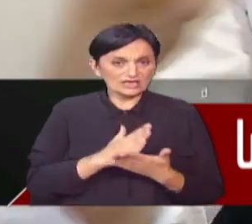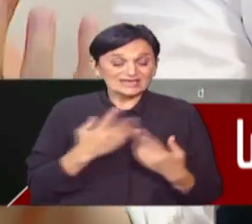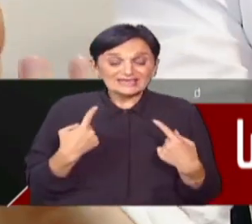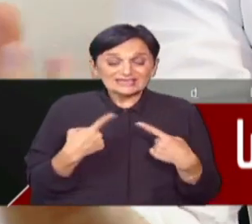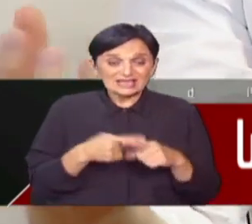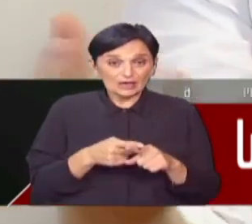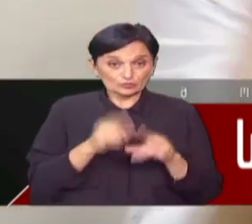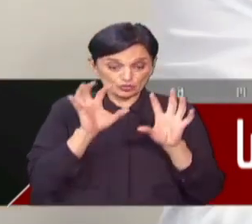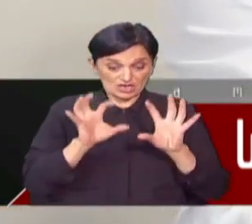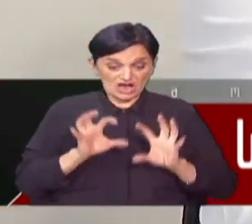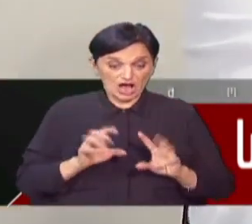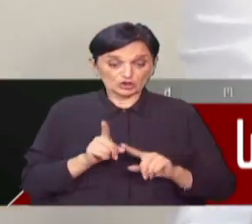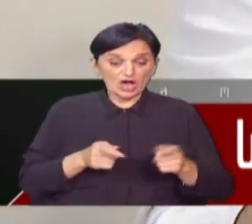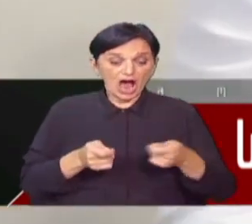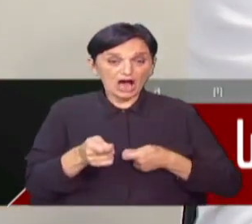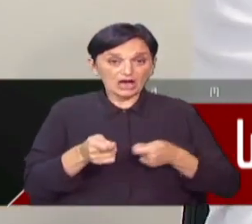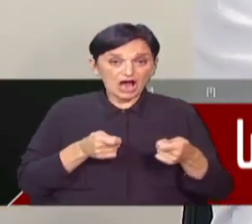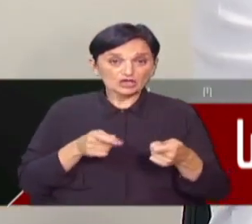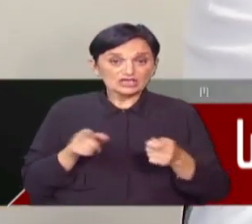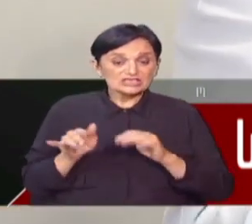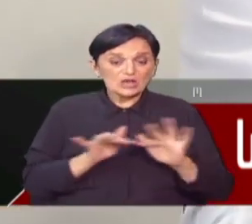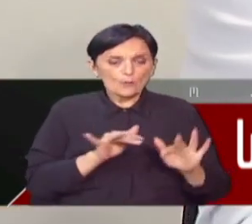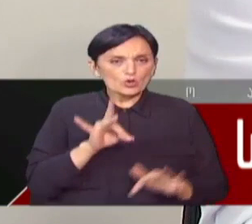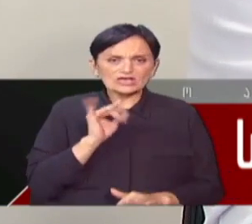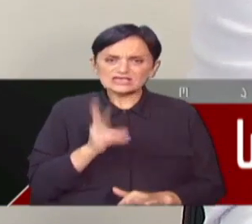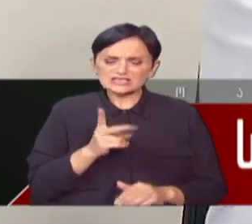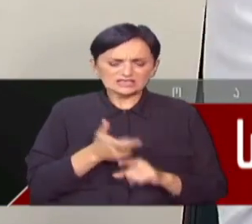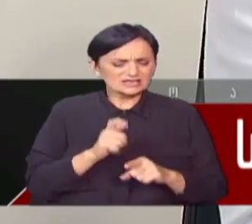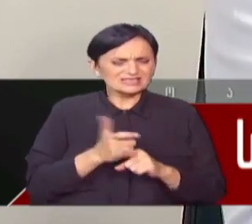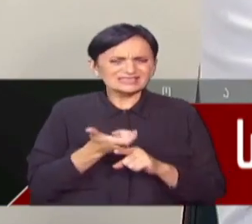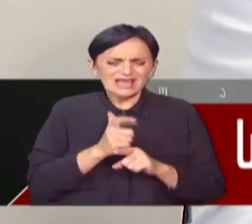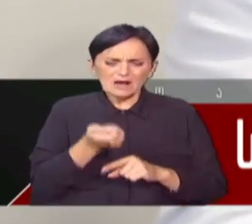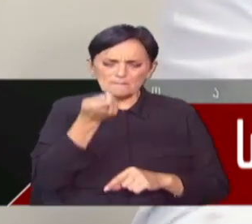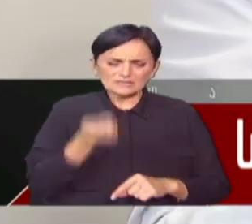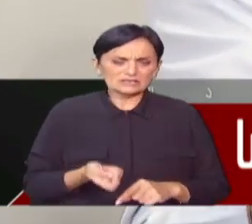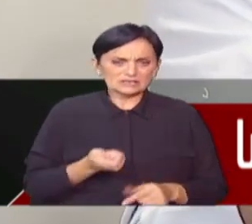ტექნიკურადაც კანონი ისე არეგულირებს, ამის საოპერაციო რისკი არის ძალიან ძალიან მცირე.